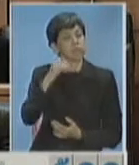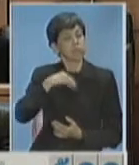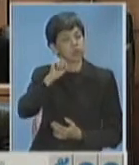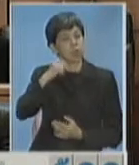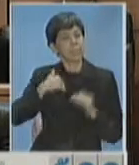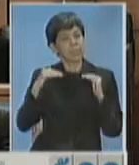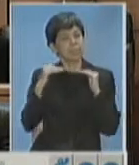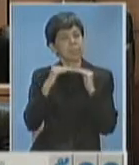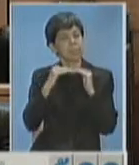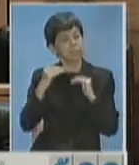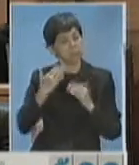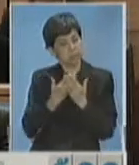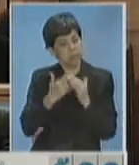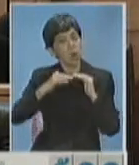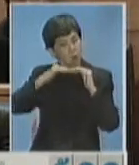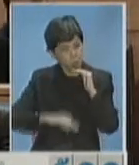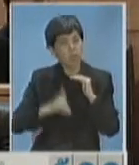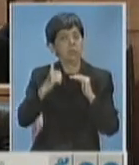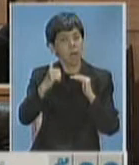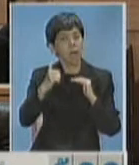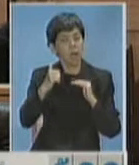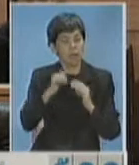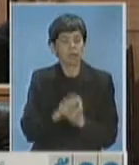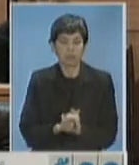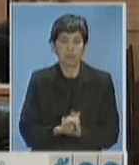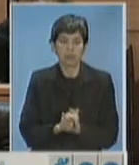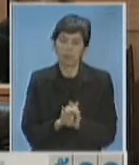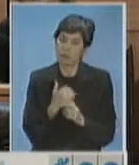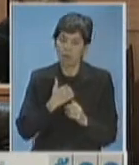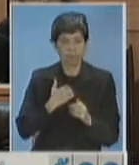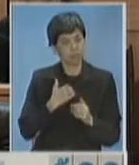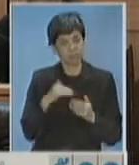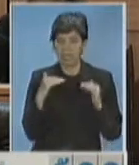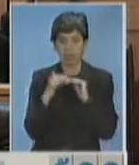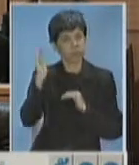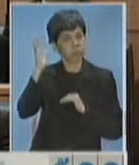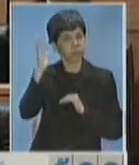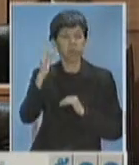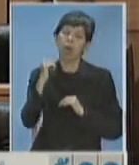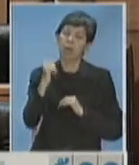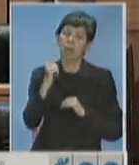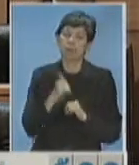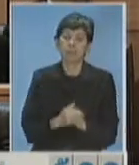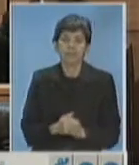จะปรับลดได้แล้วก็สงวนสิทธิ์ในการอภิปรายได้ครับ